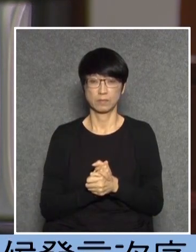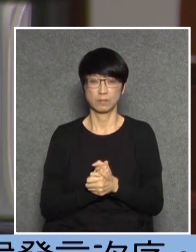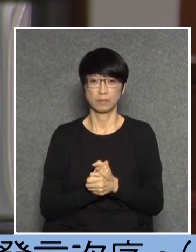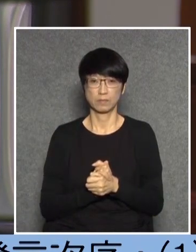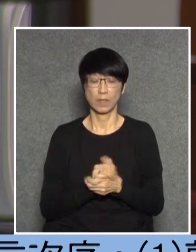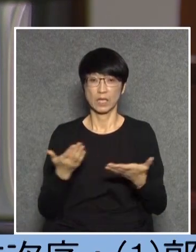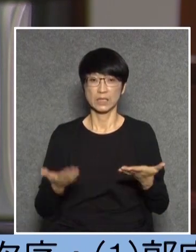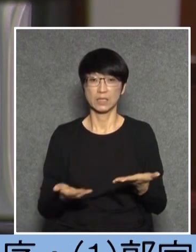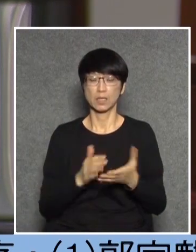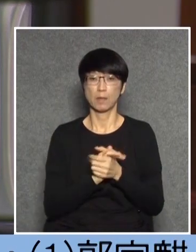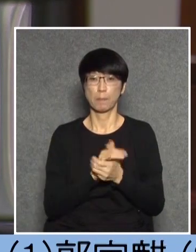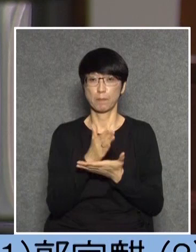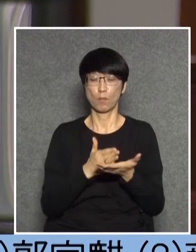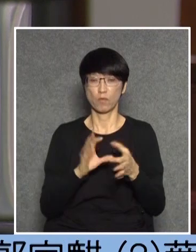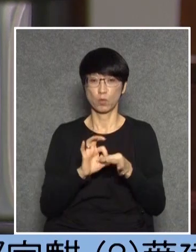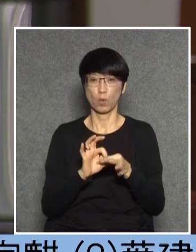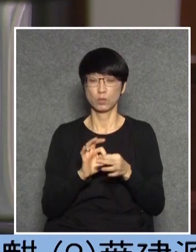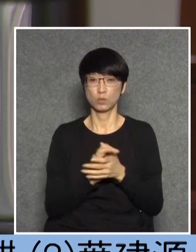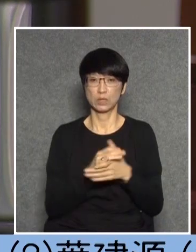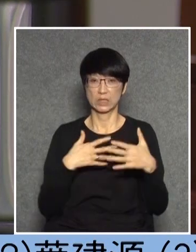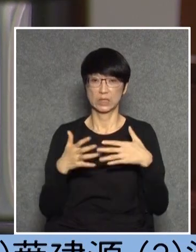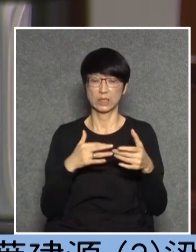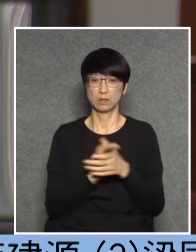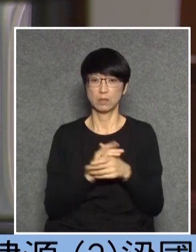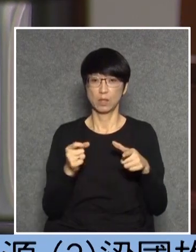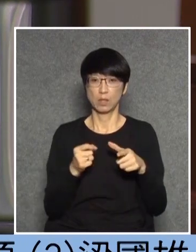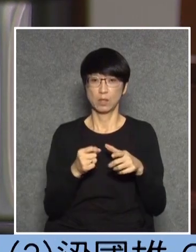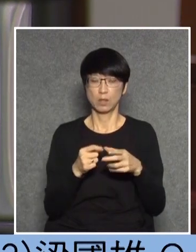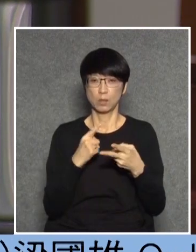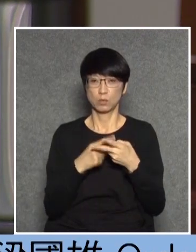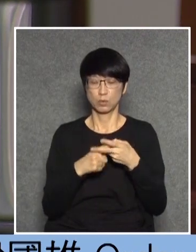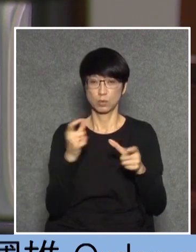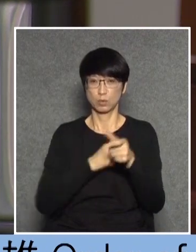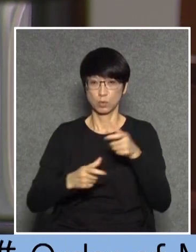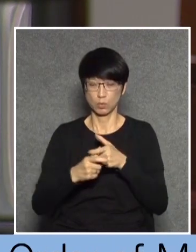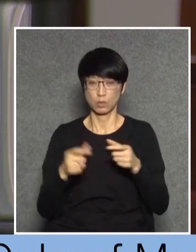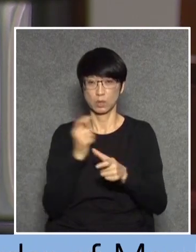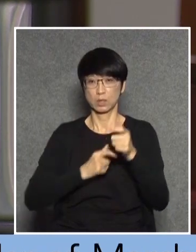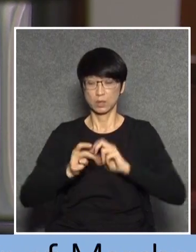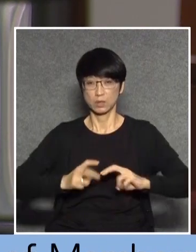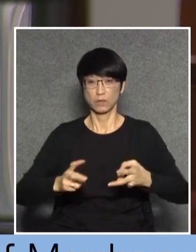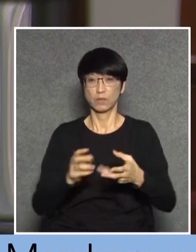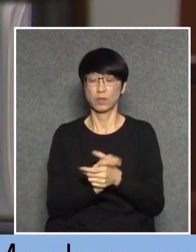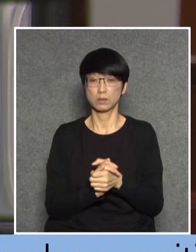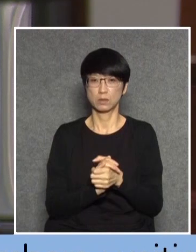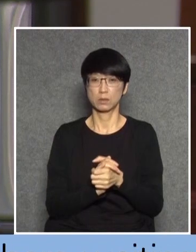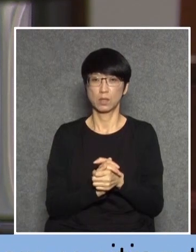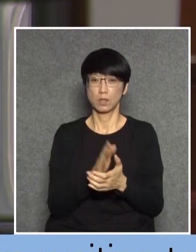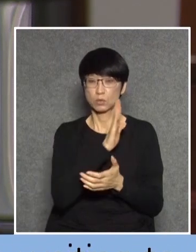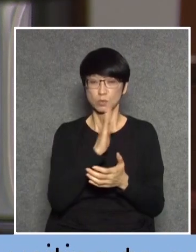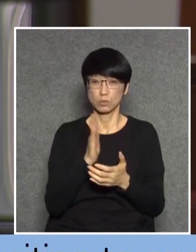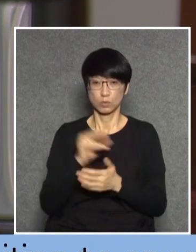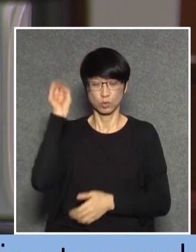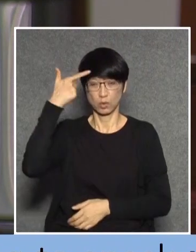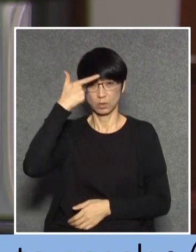部分嘅涉及嘅範圍咧，就包括工商事務啦、經濟發展事務啦、財經事務啦、創新及科